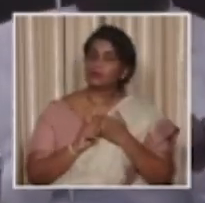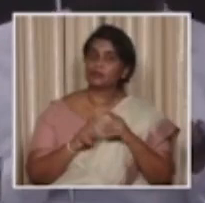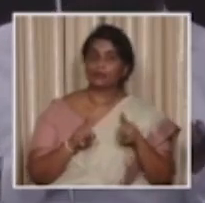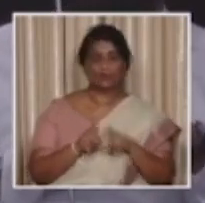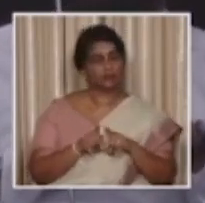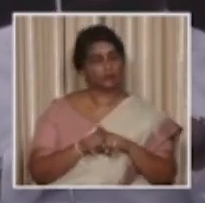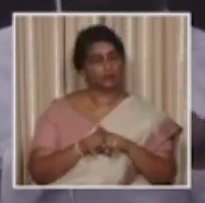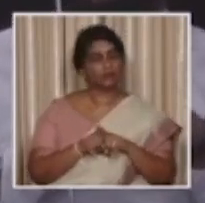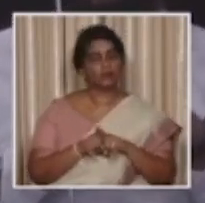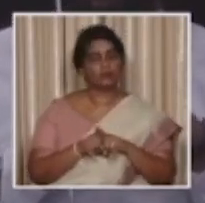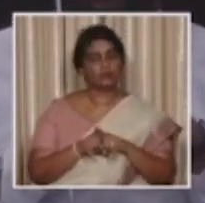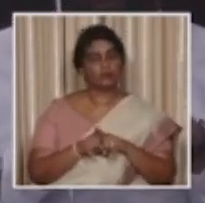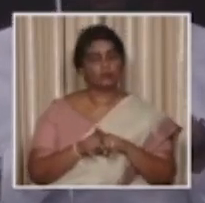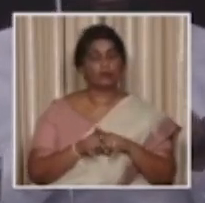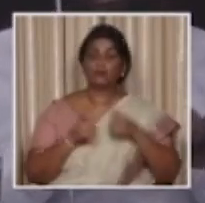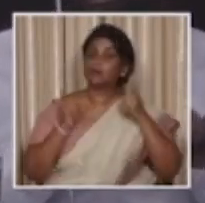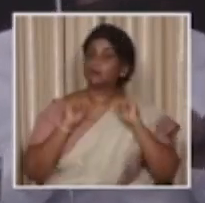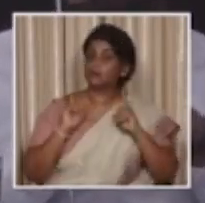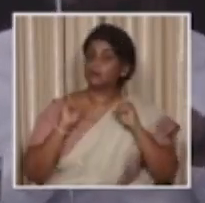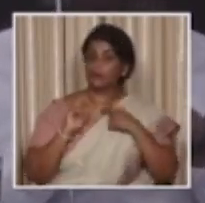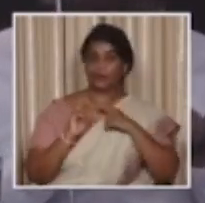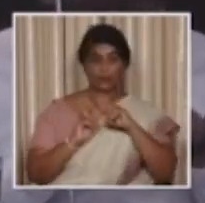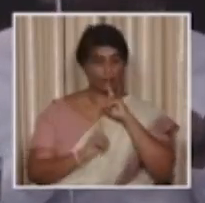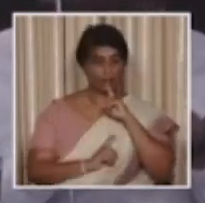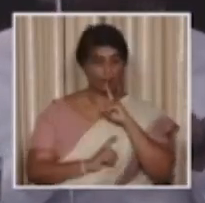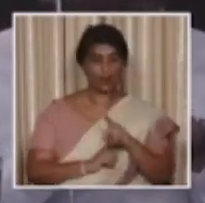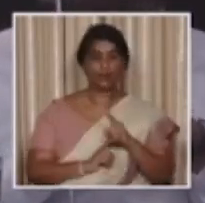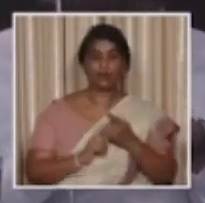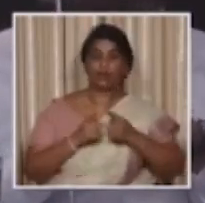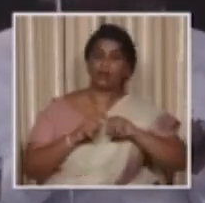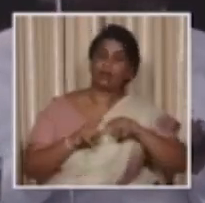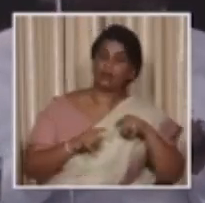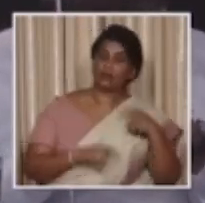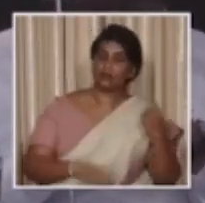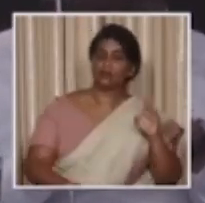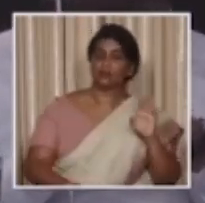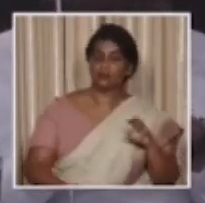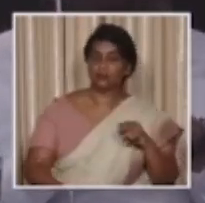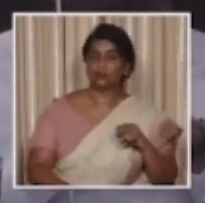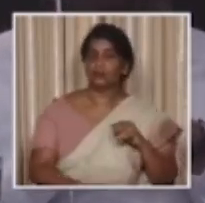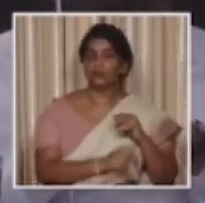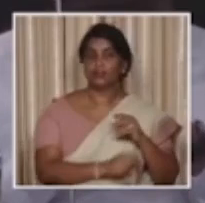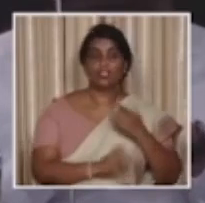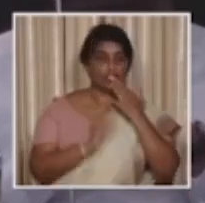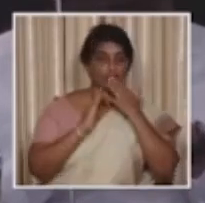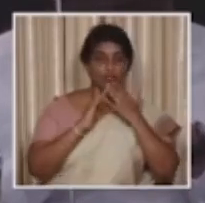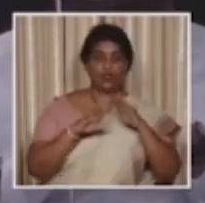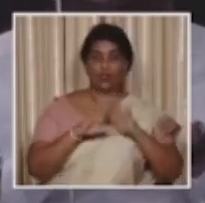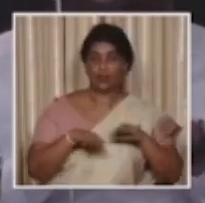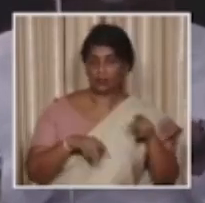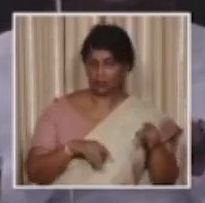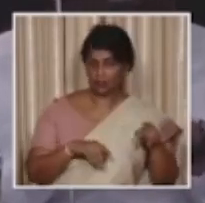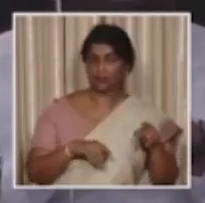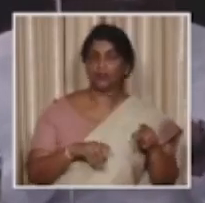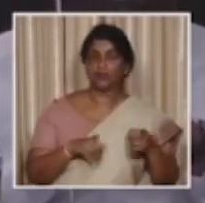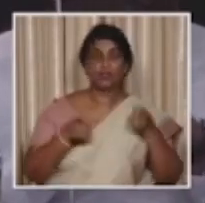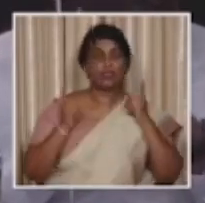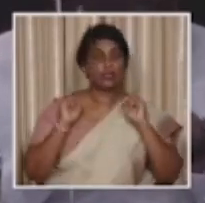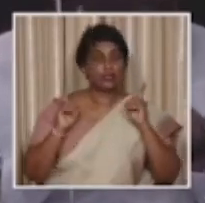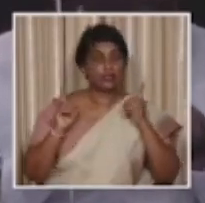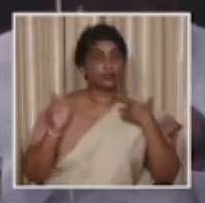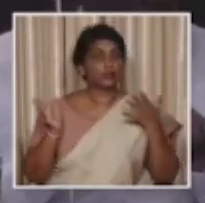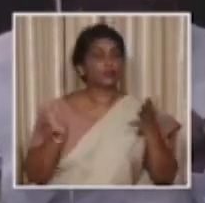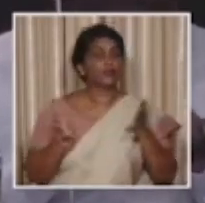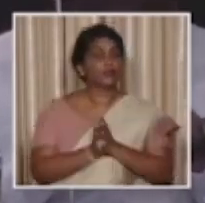වගේම තමයි ක්‍රීඩාව කියන එකම අනිත් පැත්තෙන් යන දේ තමයි පාසල් දරුවා ක්‍රීඩාව